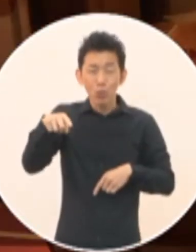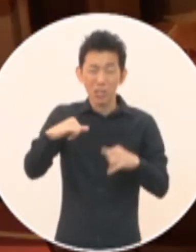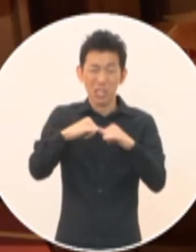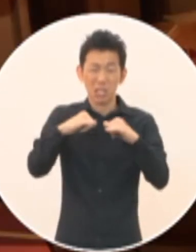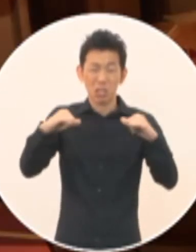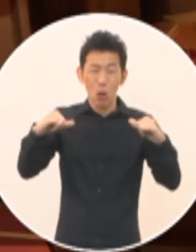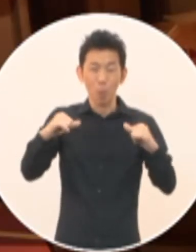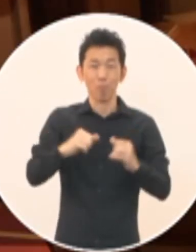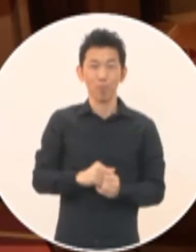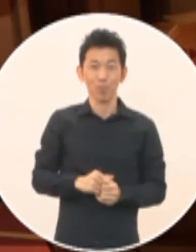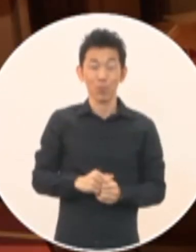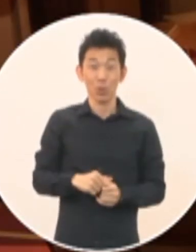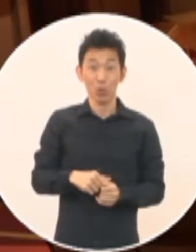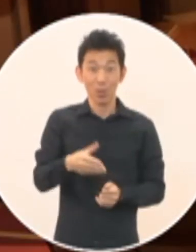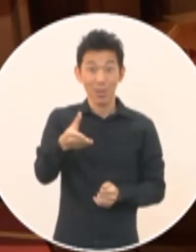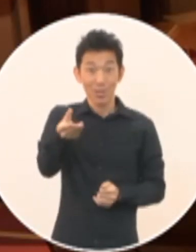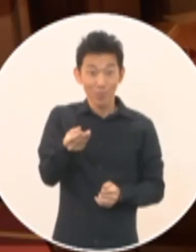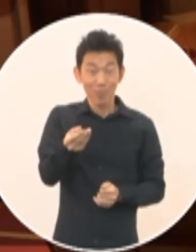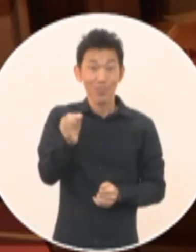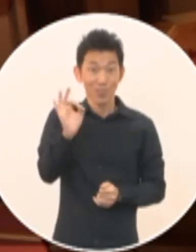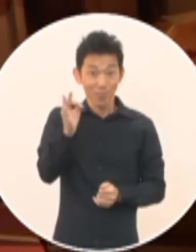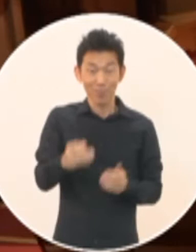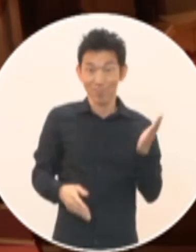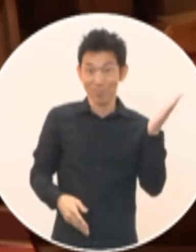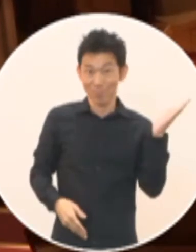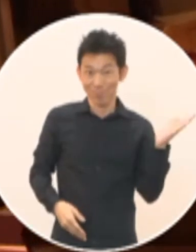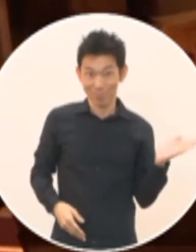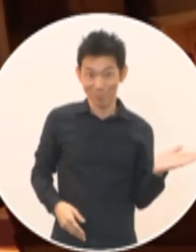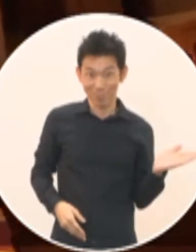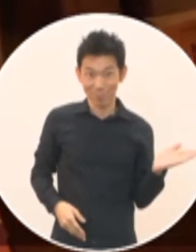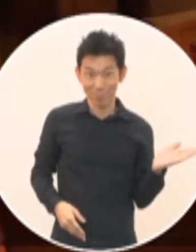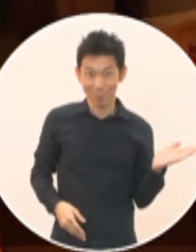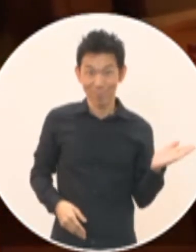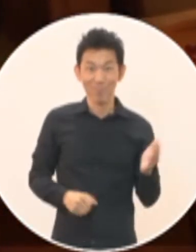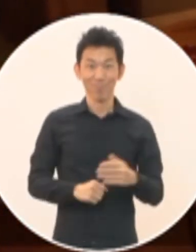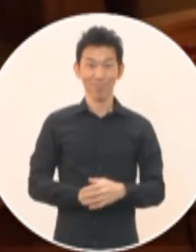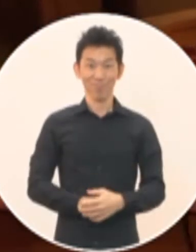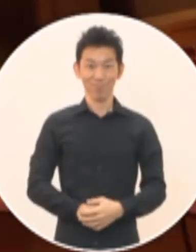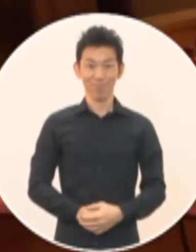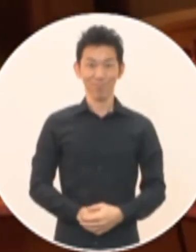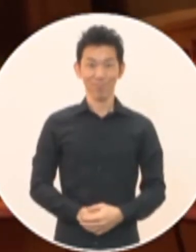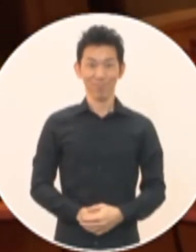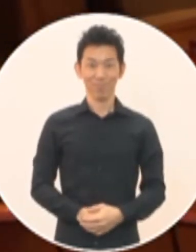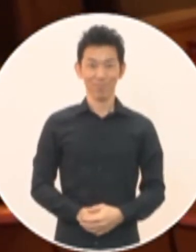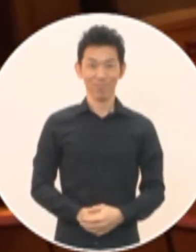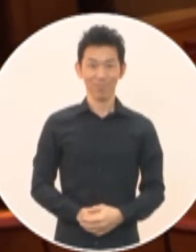で、こちらも利用しやすい料金設定になっています。